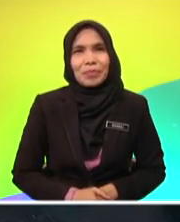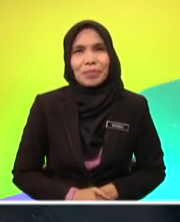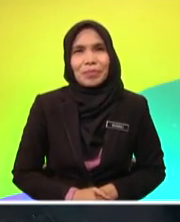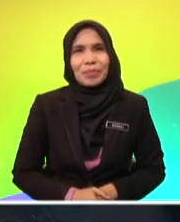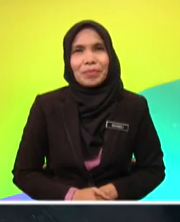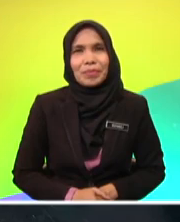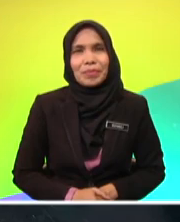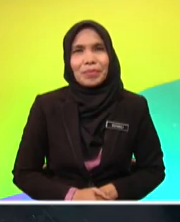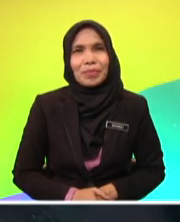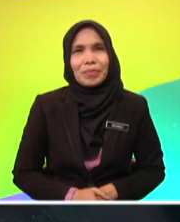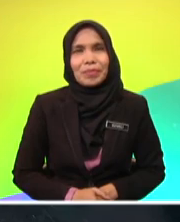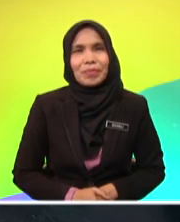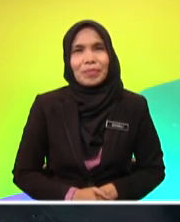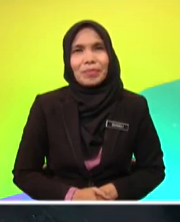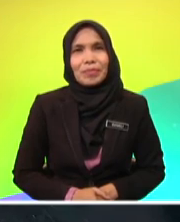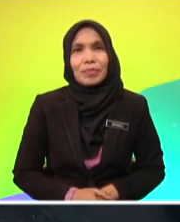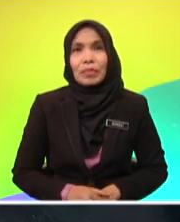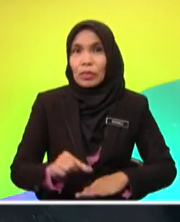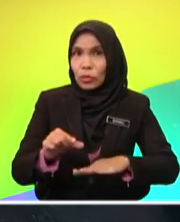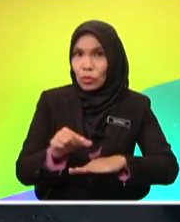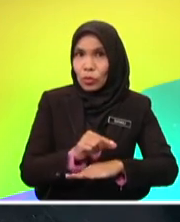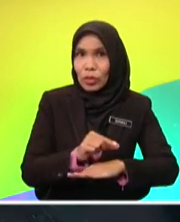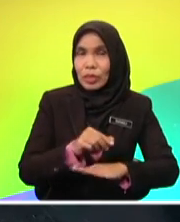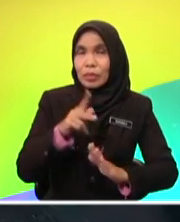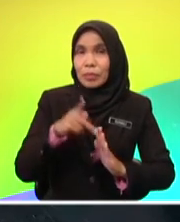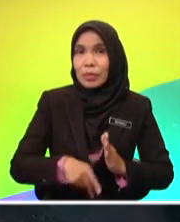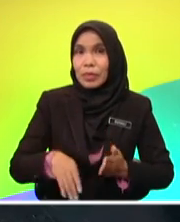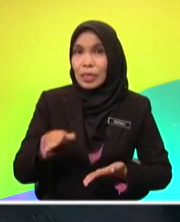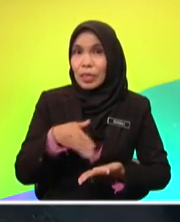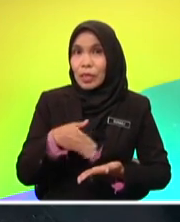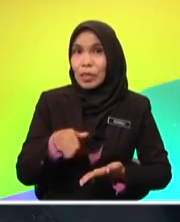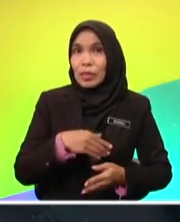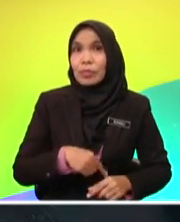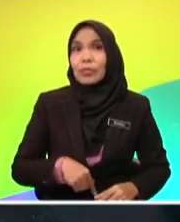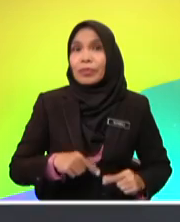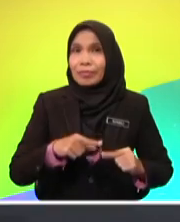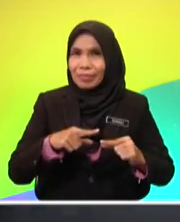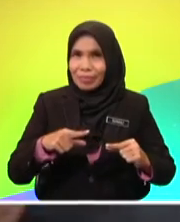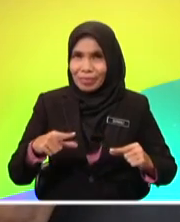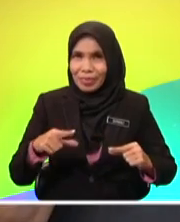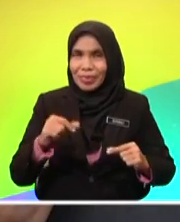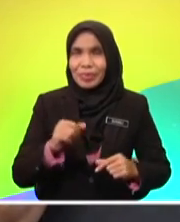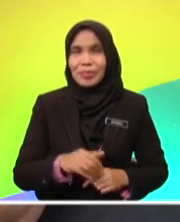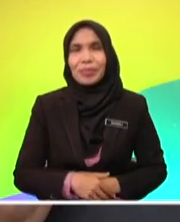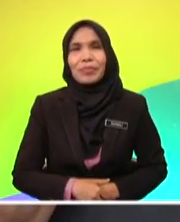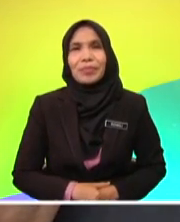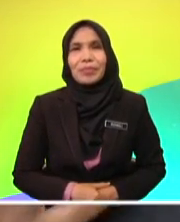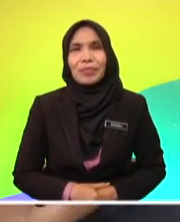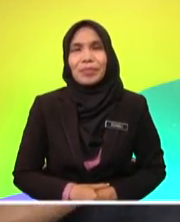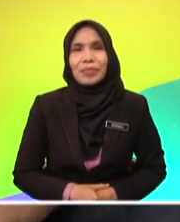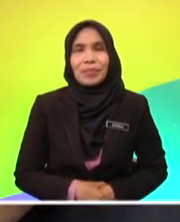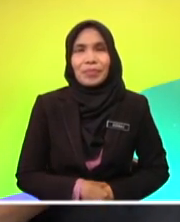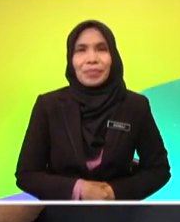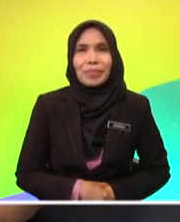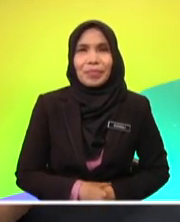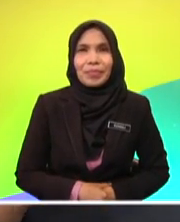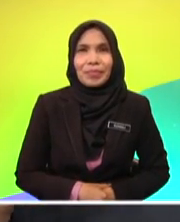tentu menggunakan penyapu lidi. Bijak Kak Rina. Berapa markah dah agaknya Kak